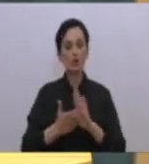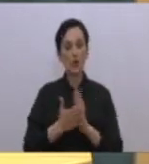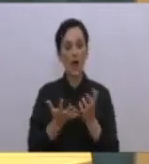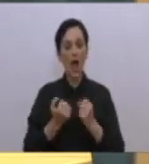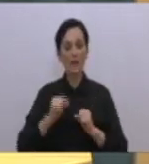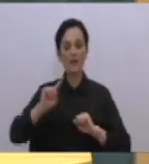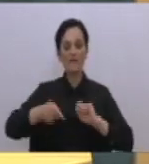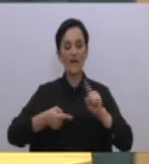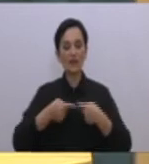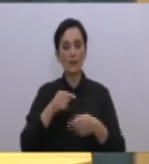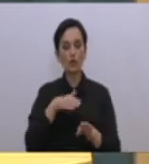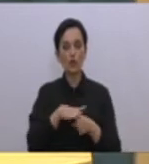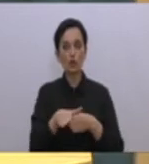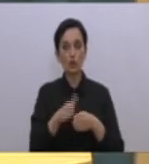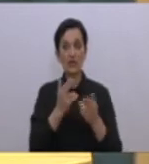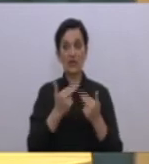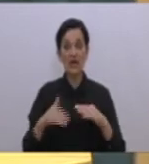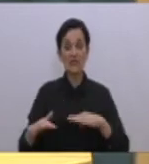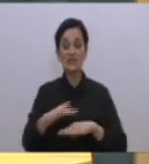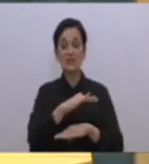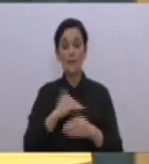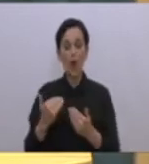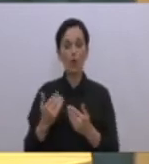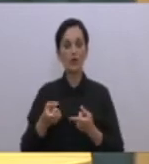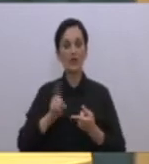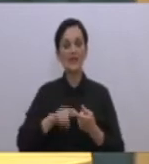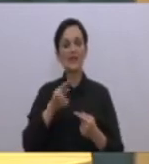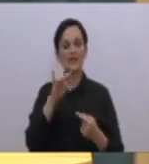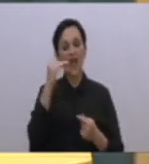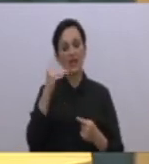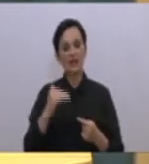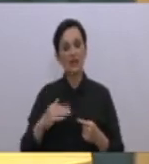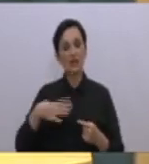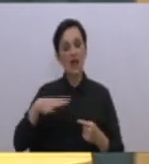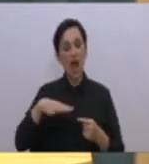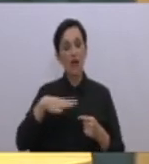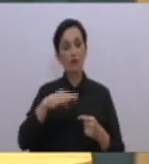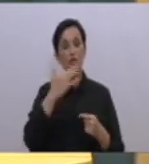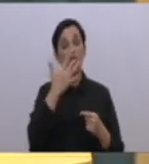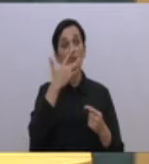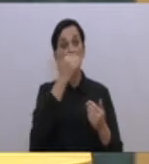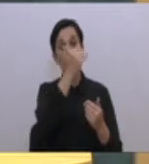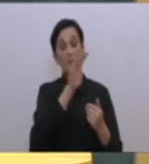აღებული ვალდებულებების შესრულება და სფეროსთან დაკავშირებული დირექტივების ქართულ კანონმდებლობაში დანერგვა.